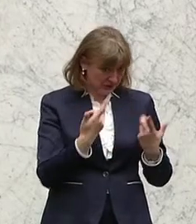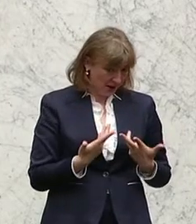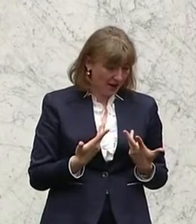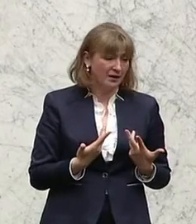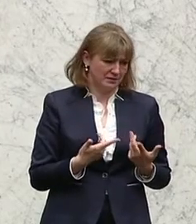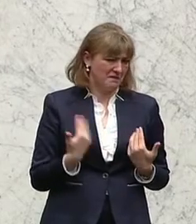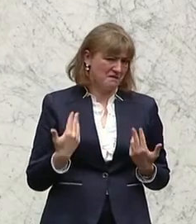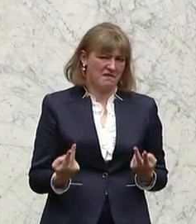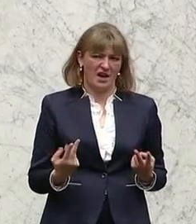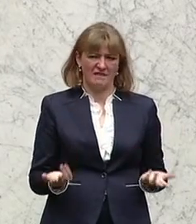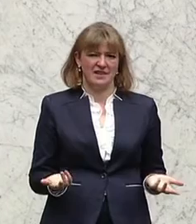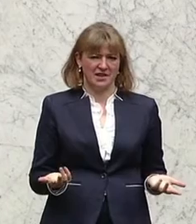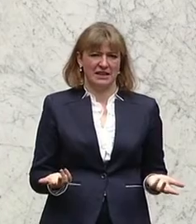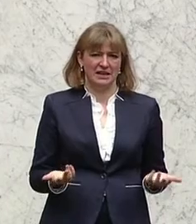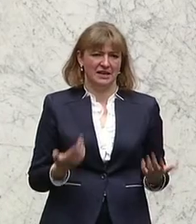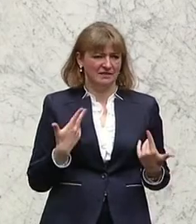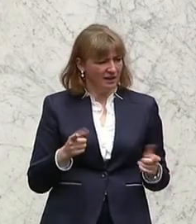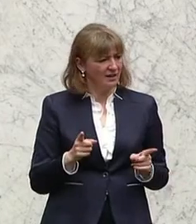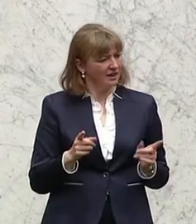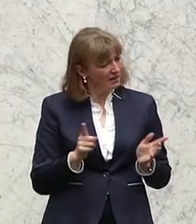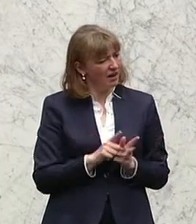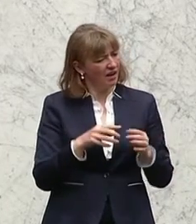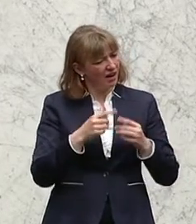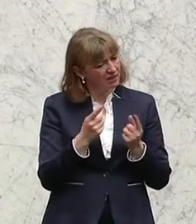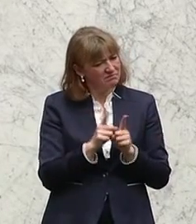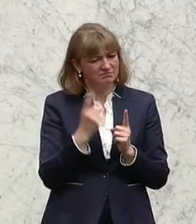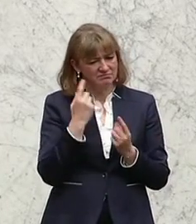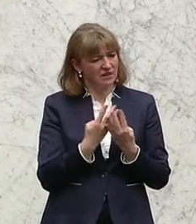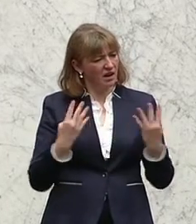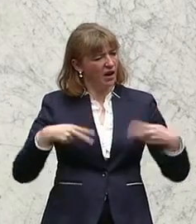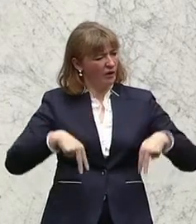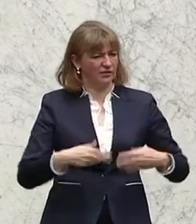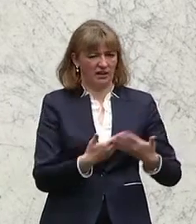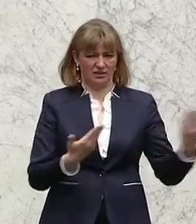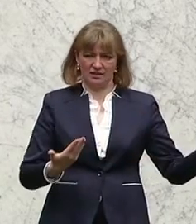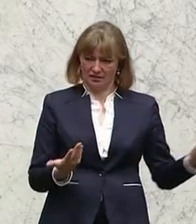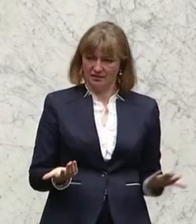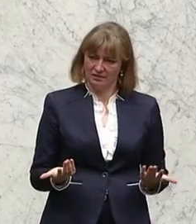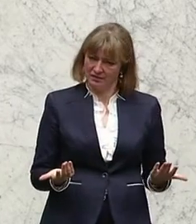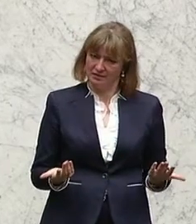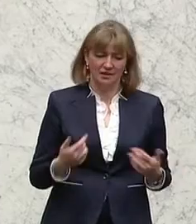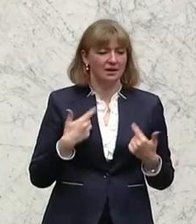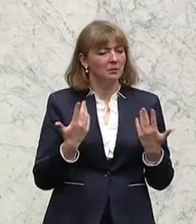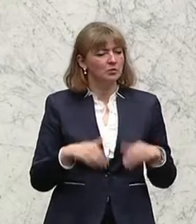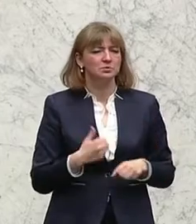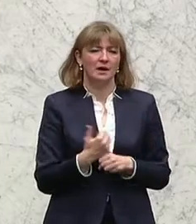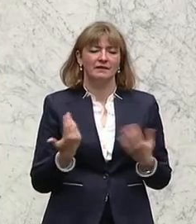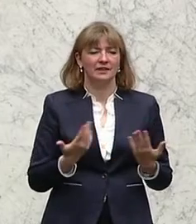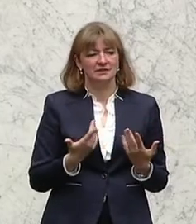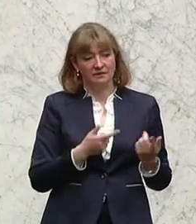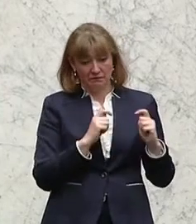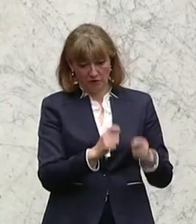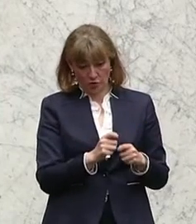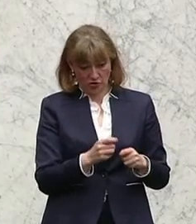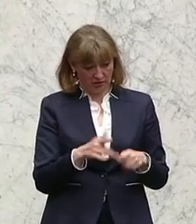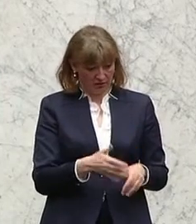auch das wichtig wäre, dass es hier auch zu einem einheitlichen Auftreten in dem Zusammenhang kommt. Ich glaube auch, was man machen muss, ist, dass man Vorschläge, die